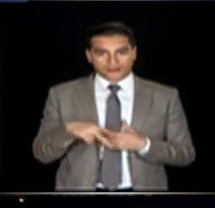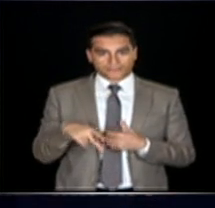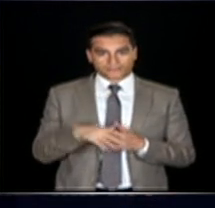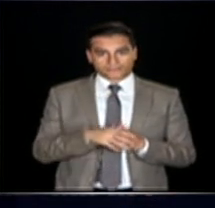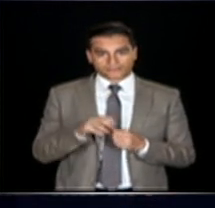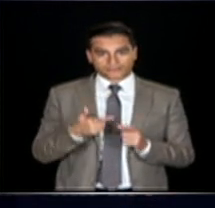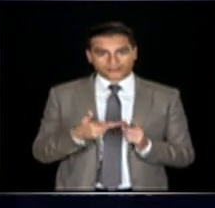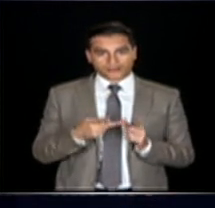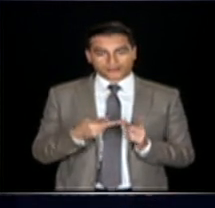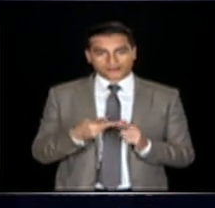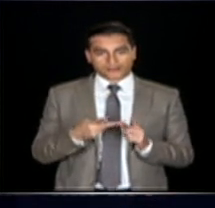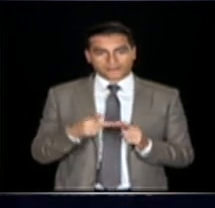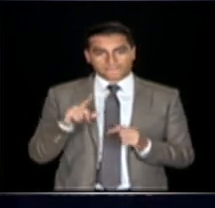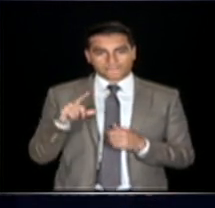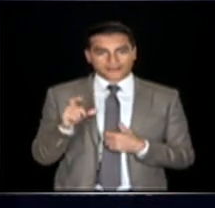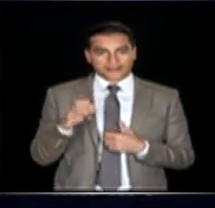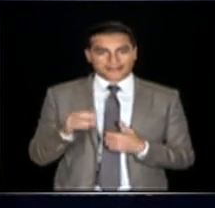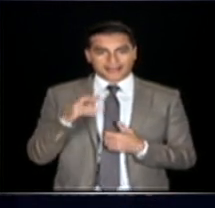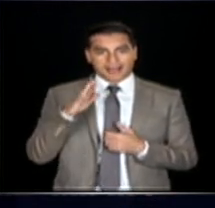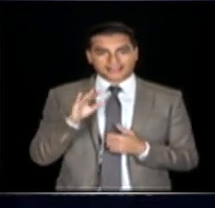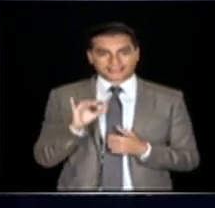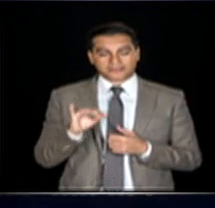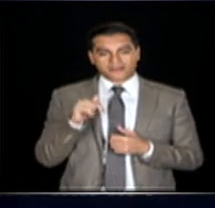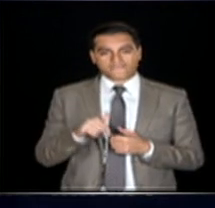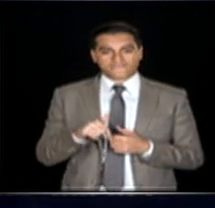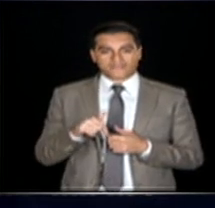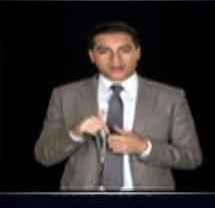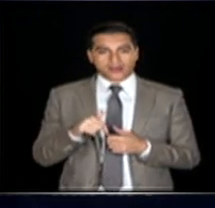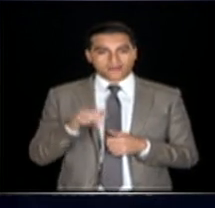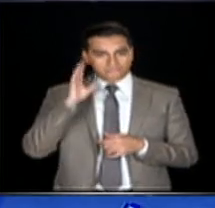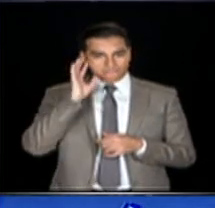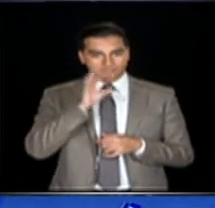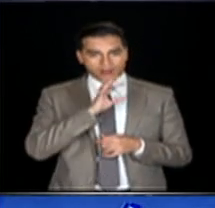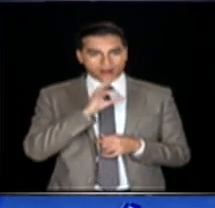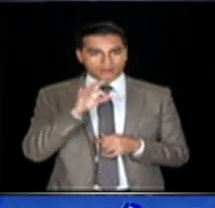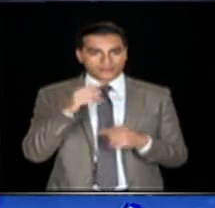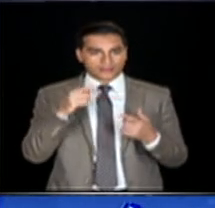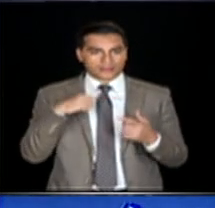ثاني بن قاسم في العاصمة القطرية الدوحة.